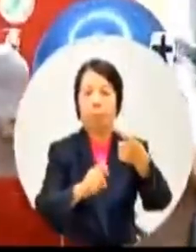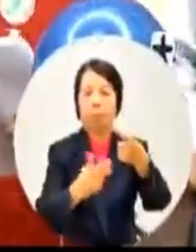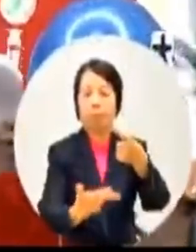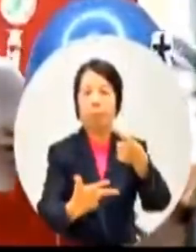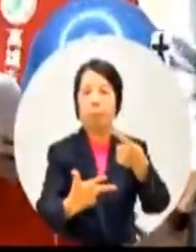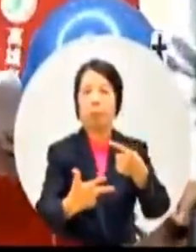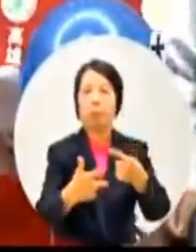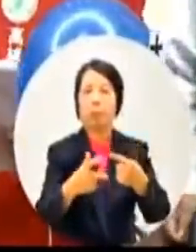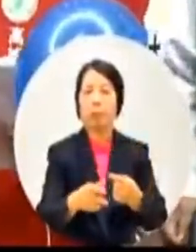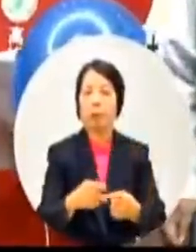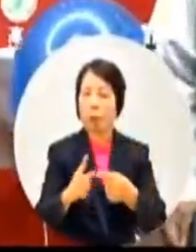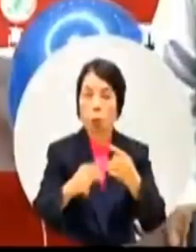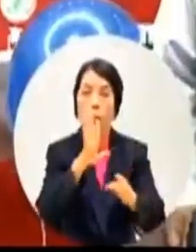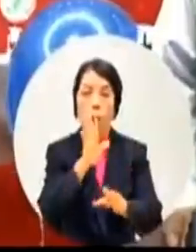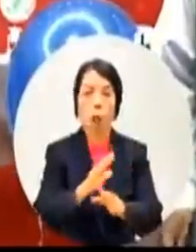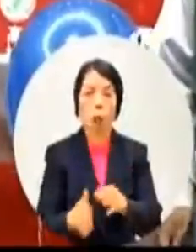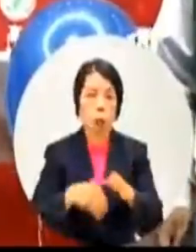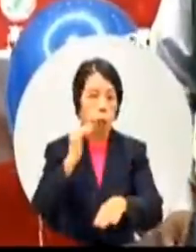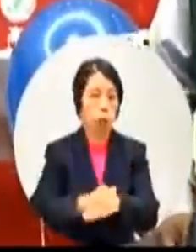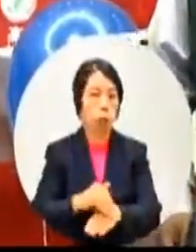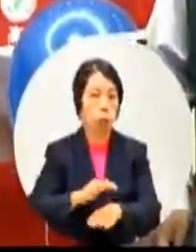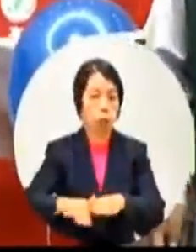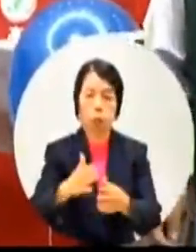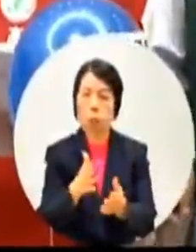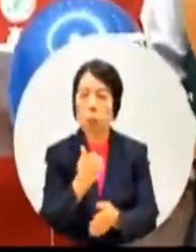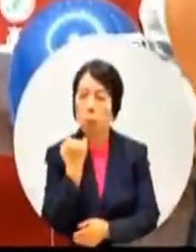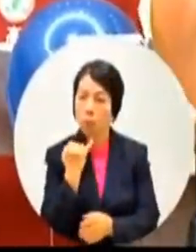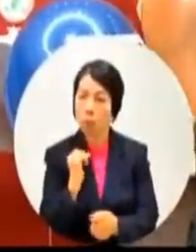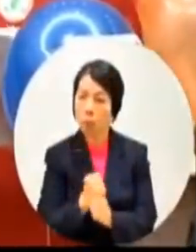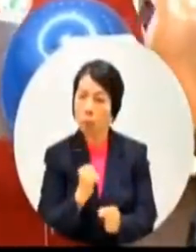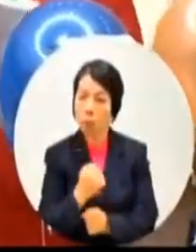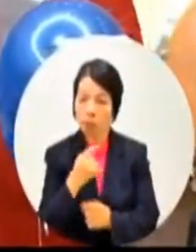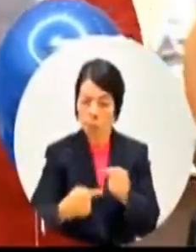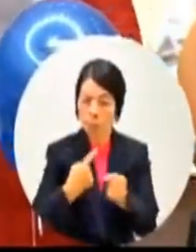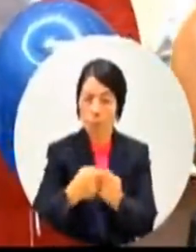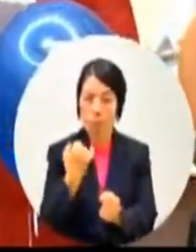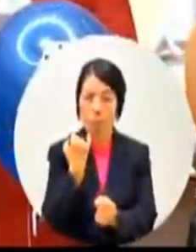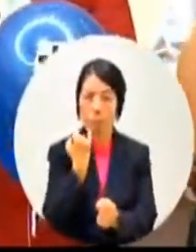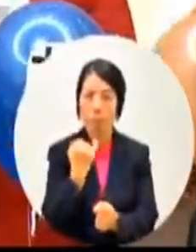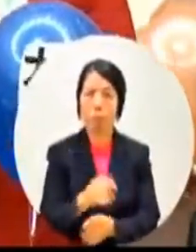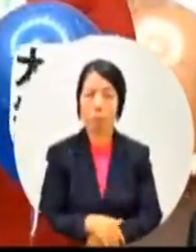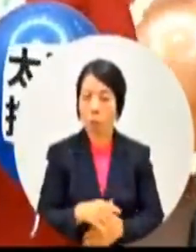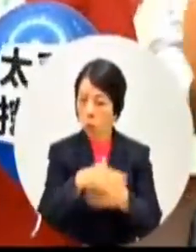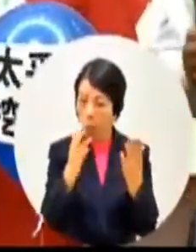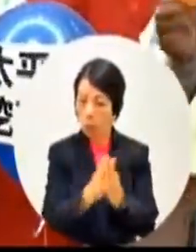做到？一年可不可以全部适用？